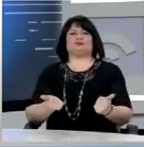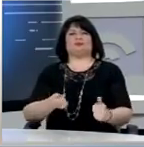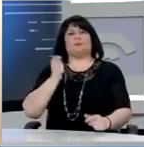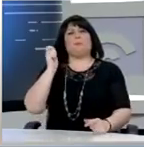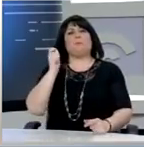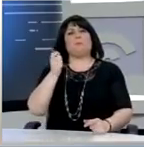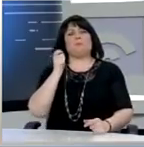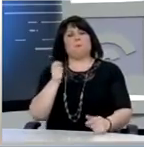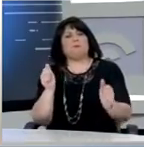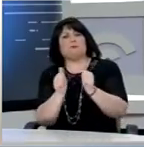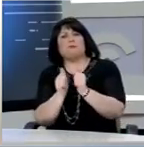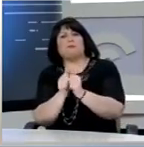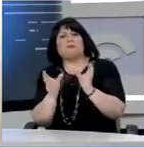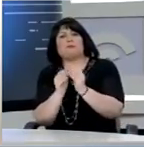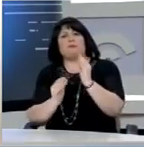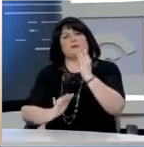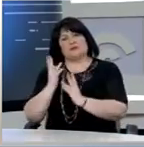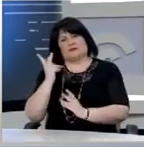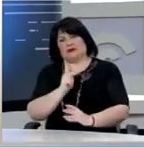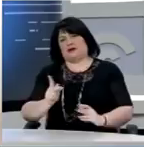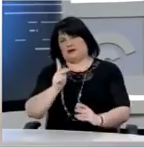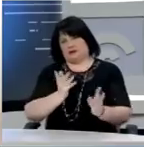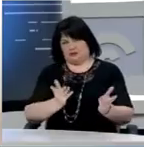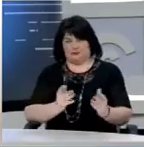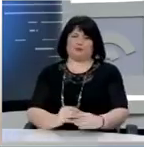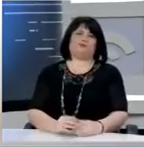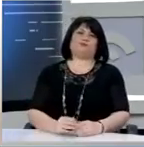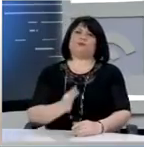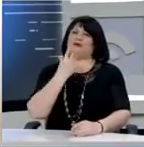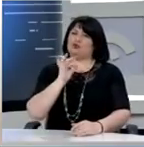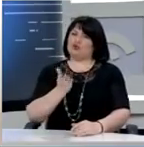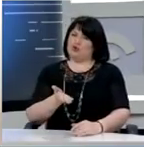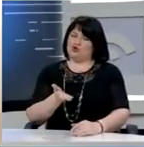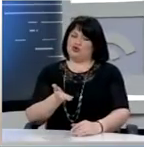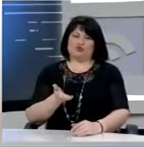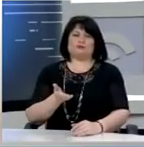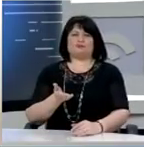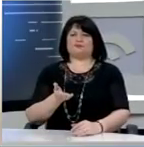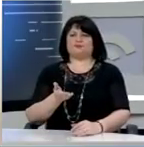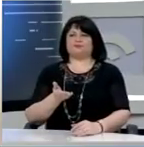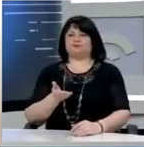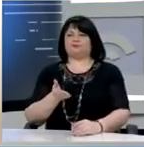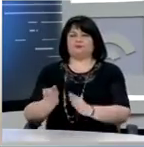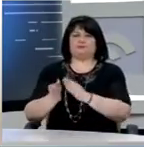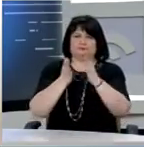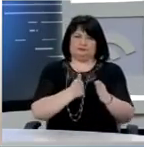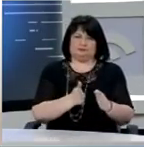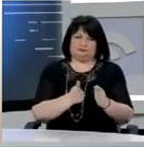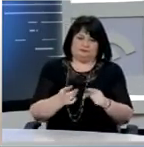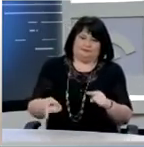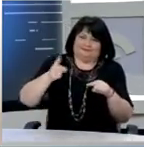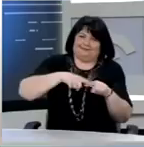πιο φιλικό προς την ανάπτυξη και προς την κοινωνία. Γι' αυτό και τα μέτρα αυτά, από τη μια έρχονται ως